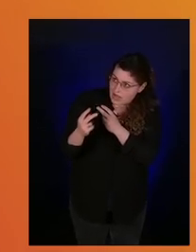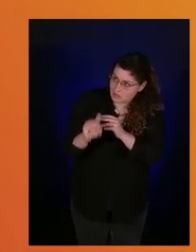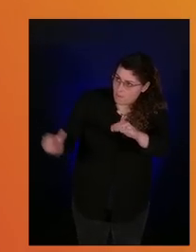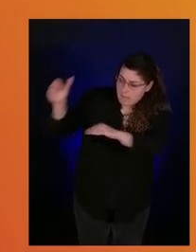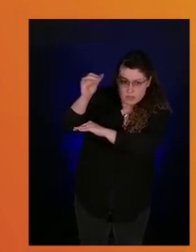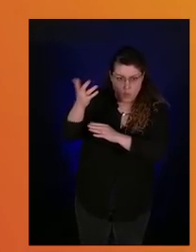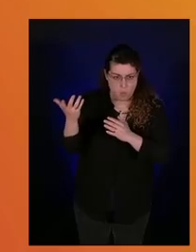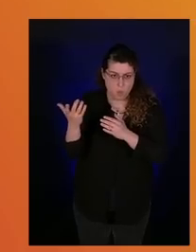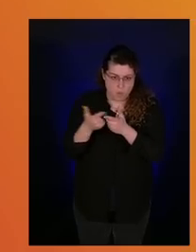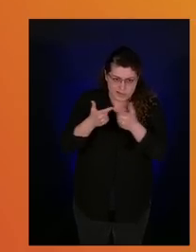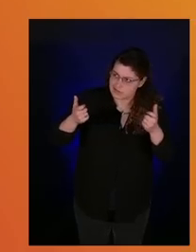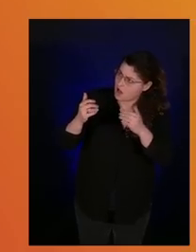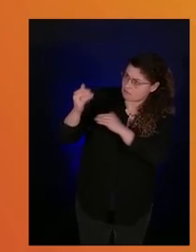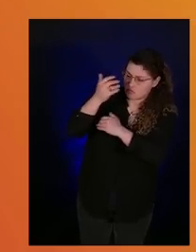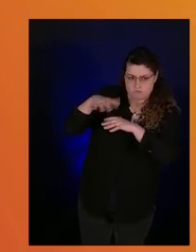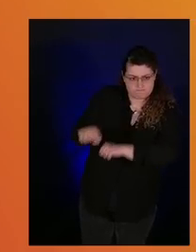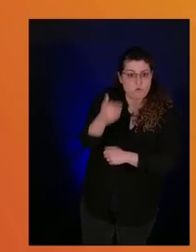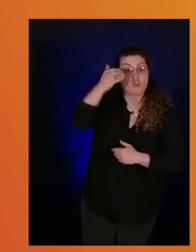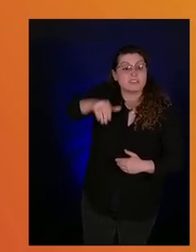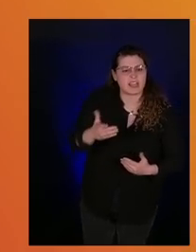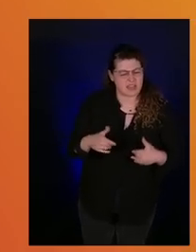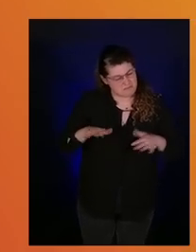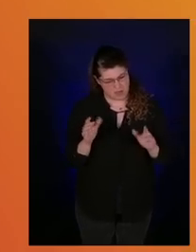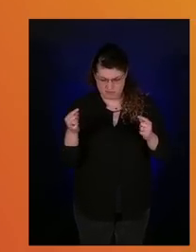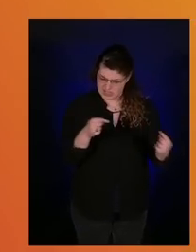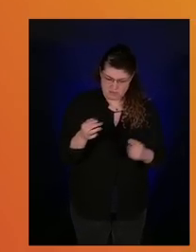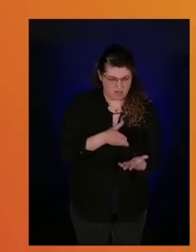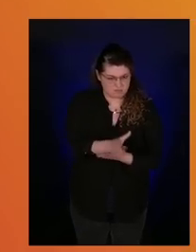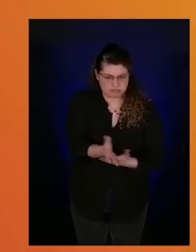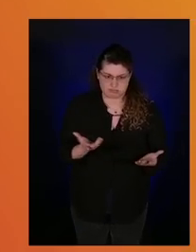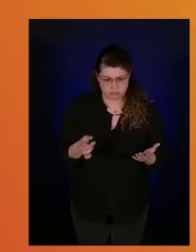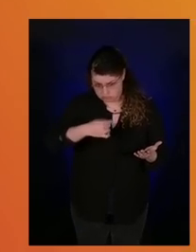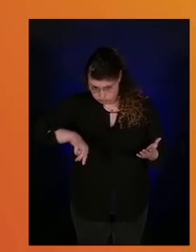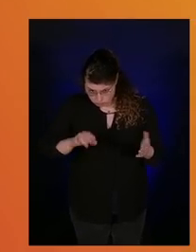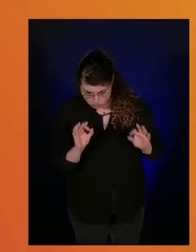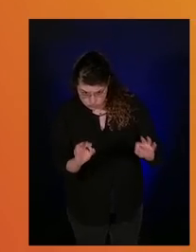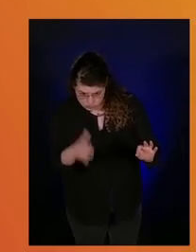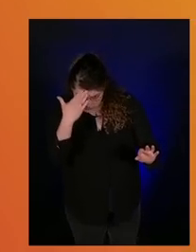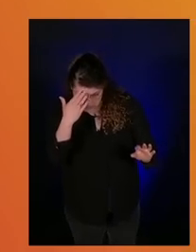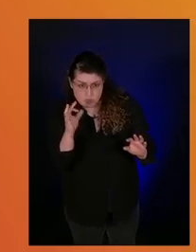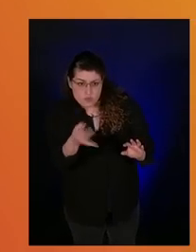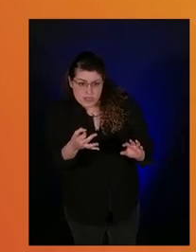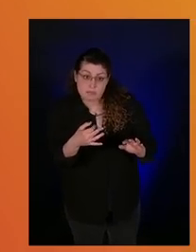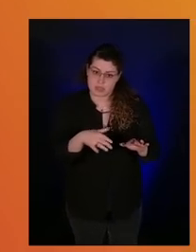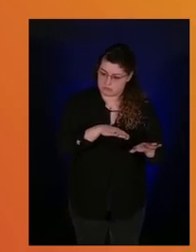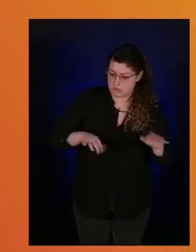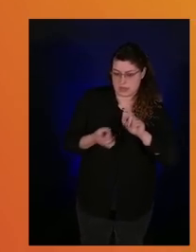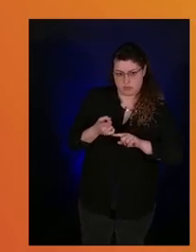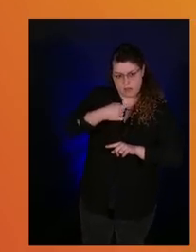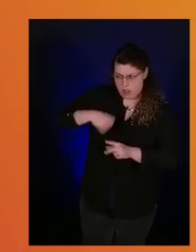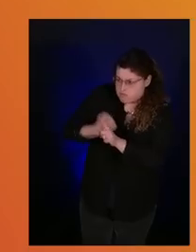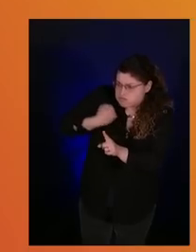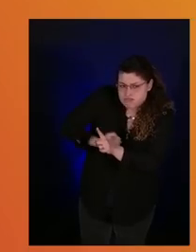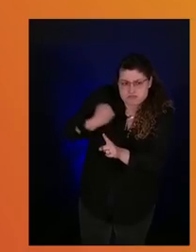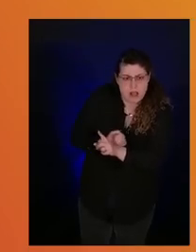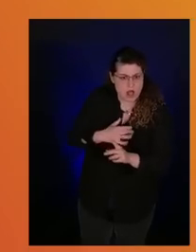gouvernement. Et ça, quels que soient les débats d'orientation qui ont leur légitimité, l'important, c'est la bagarre, les camarades. Alors, vive la